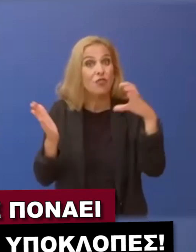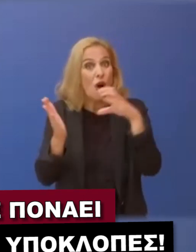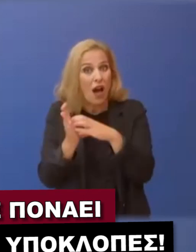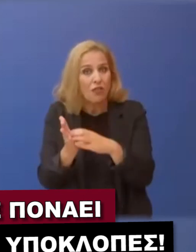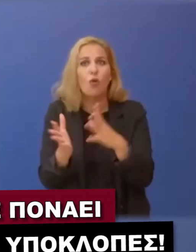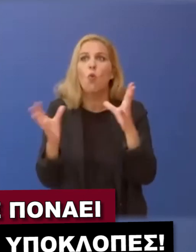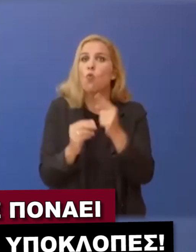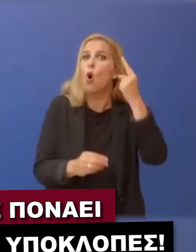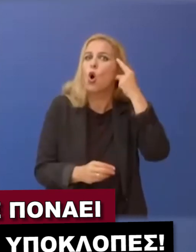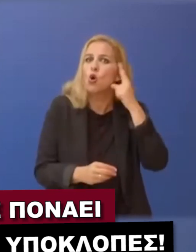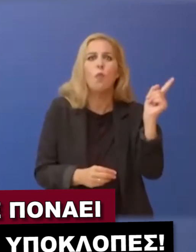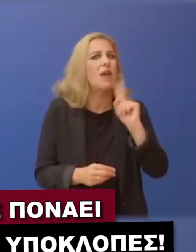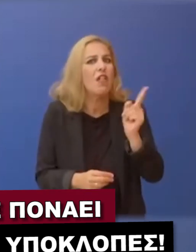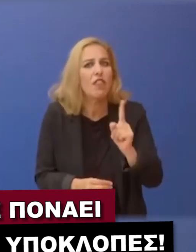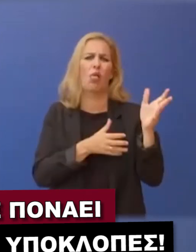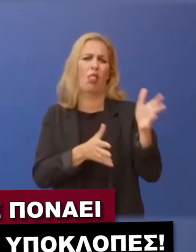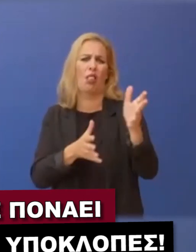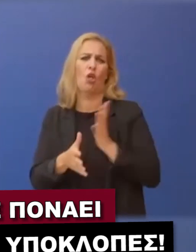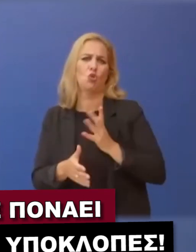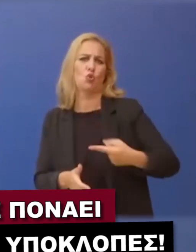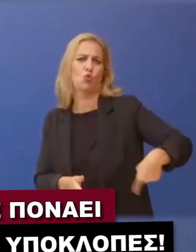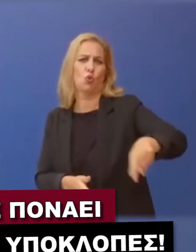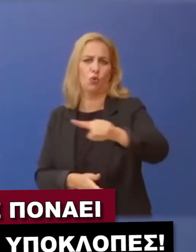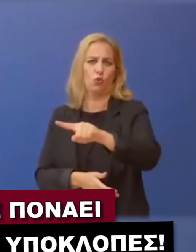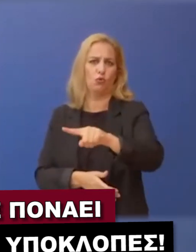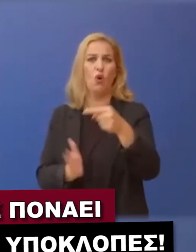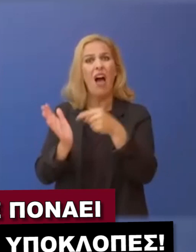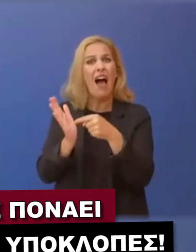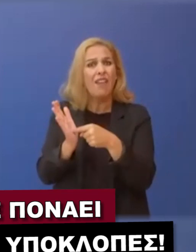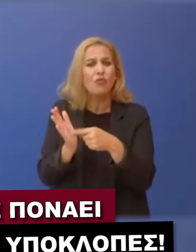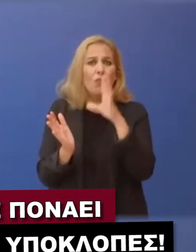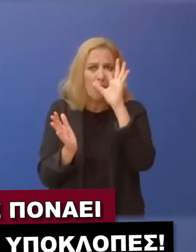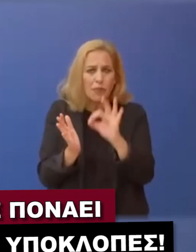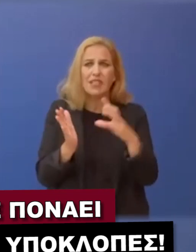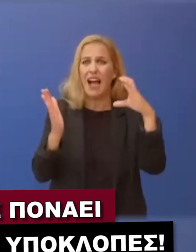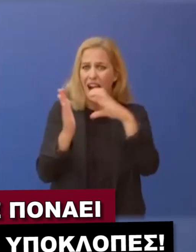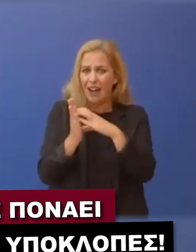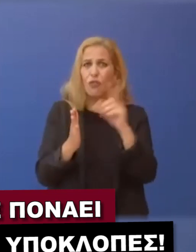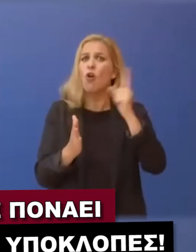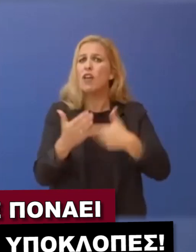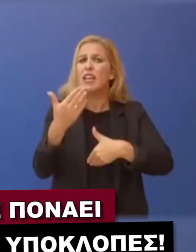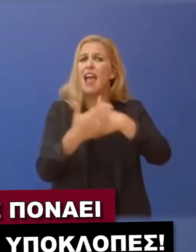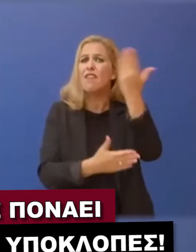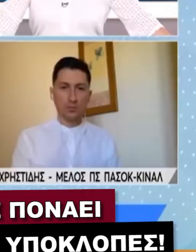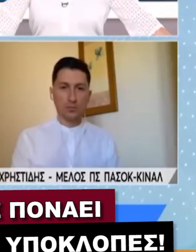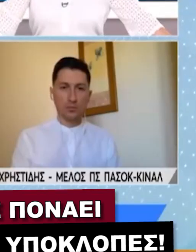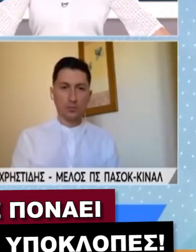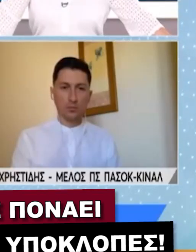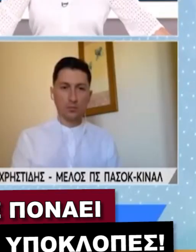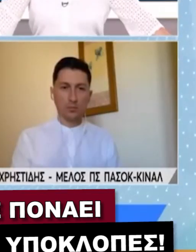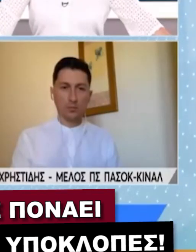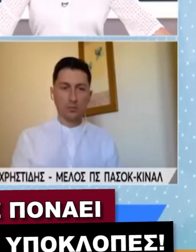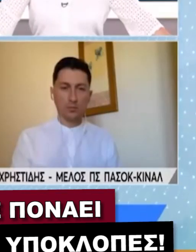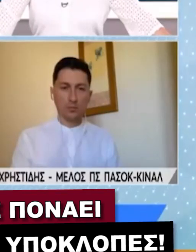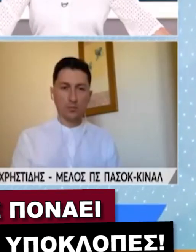reporter, που δεν ανήκει καν στο επιτελείο της εφημερίδας. Πρόκειται για ένα άρθρο φιλοξενούμενου συντάκτη, που δεν εκφράζει καν τις επίσημες απόψεις της εφημερίδας. Είναι η άποψη